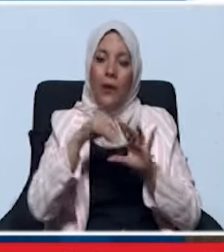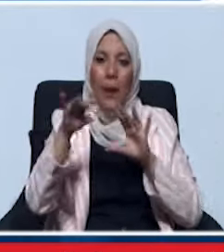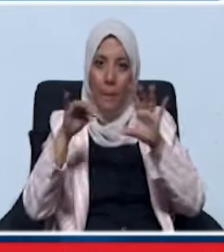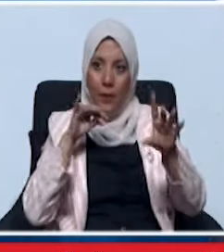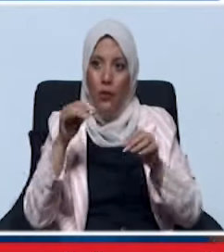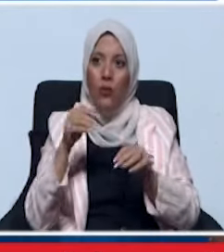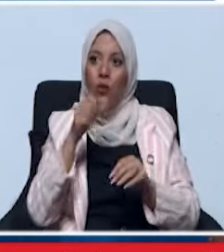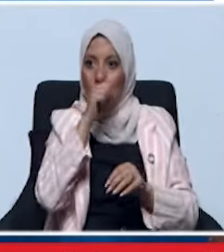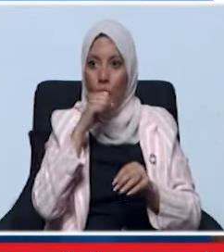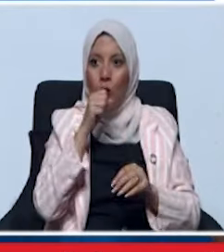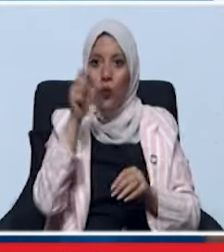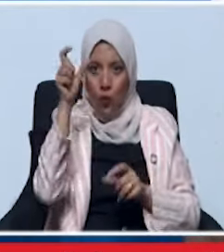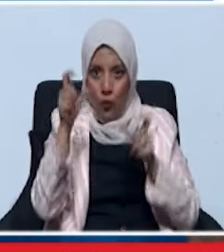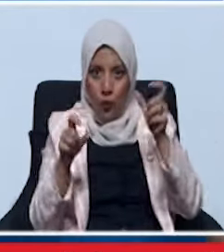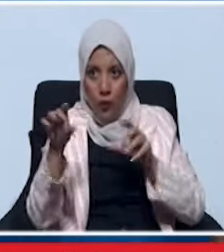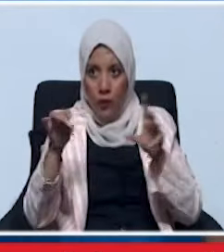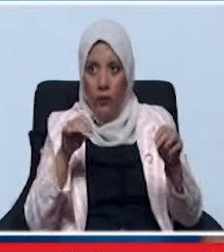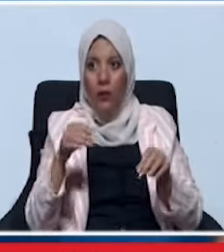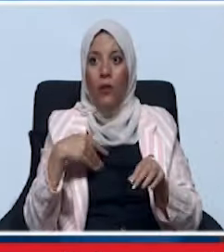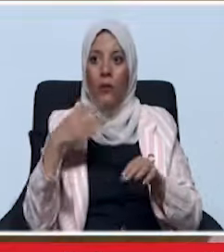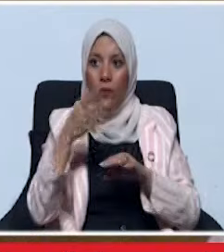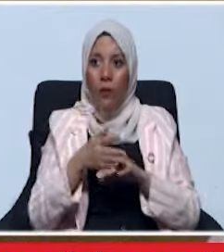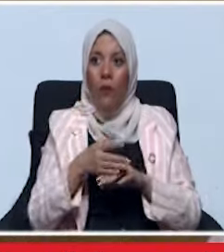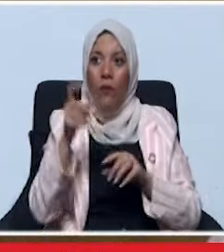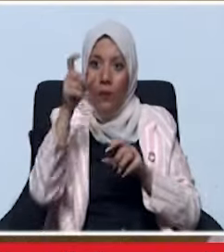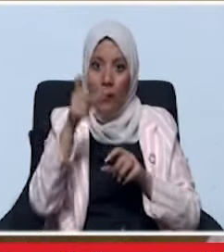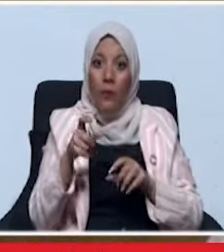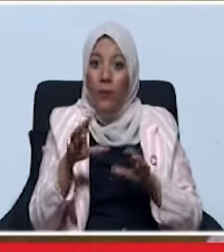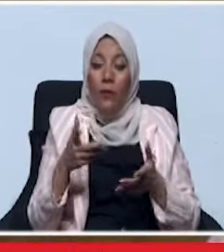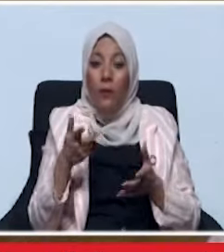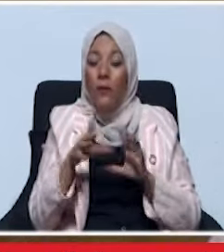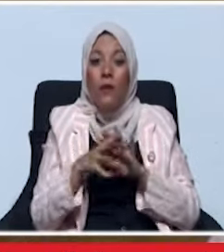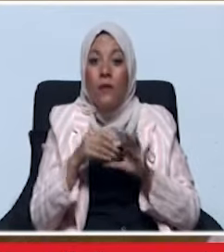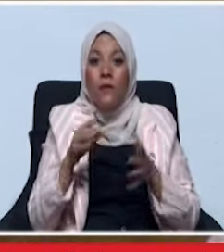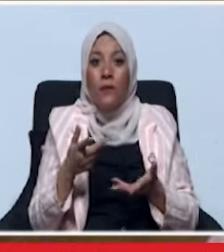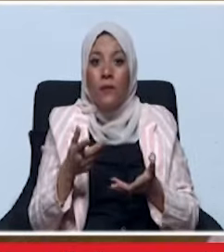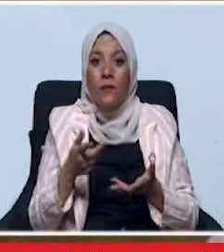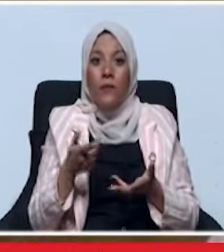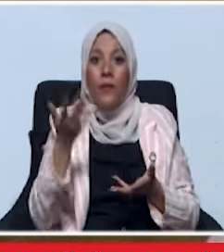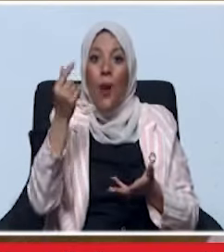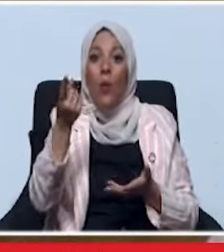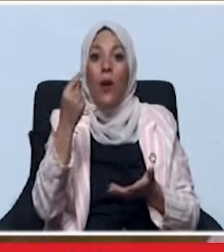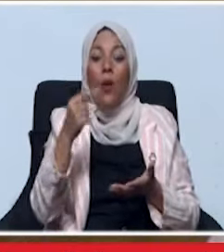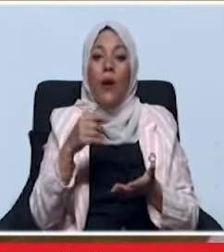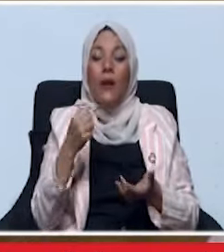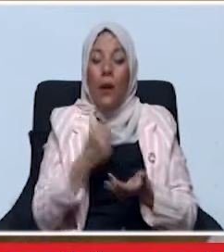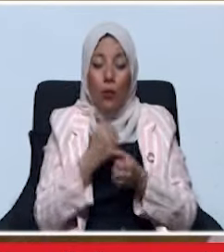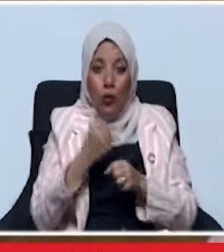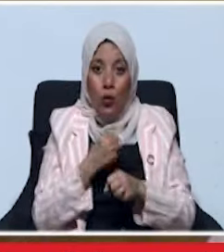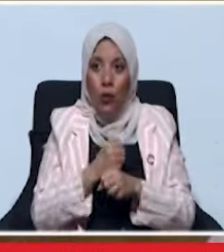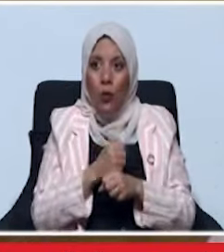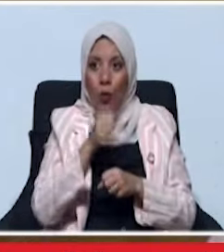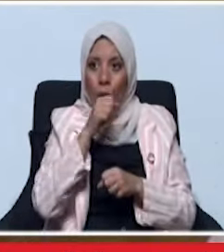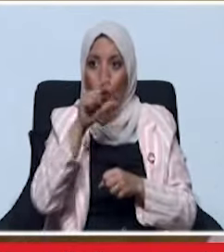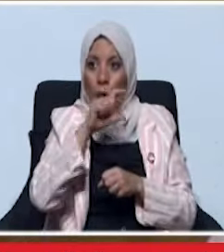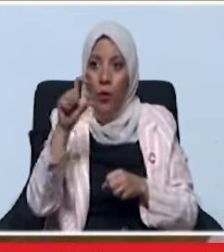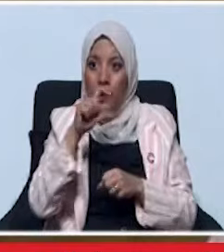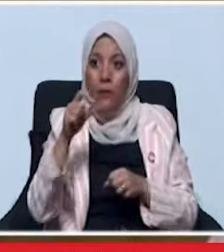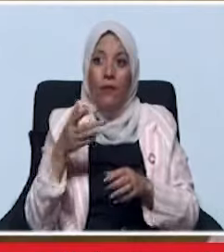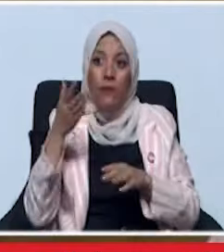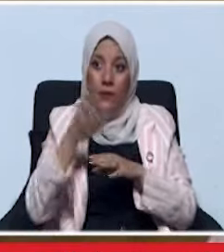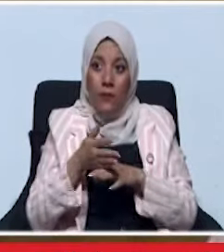وراح مرشحني لارابيسك. تتر ارابيسك ده، تتر ارابيسك يعني انت بداته يمكن في مقدمه الحلقه، بس الحقيقه